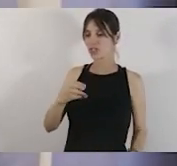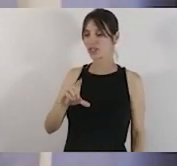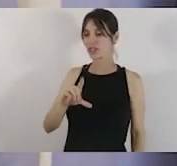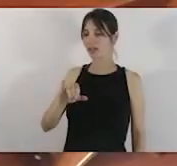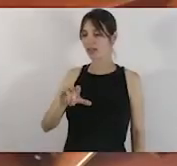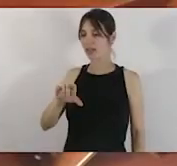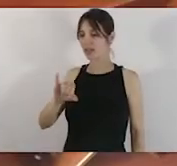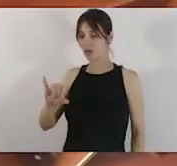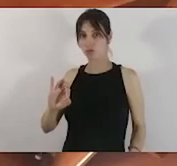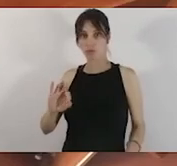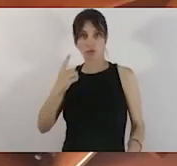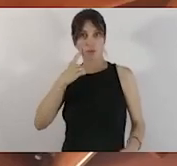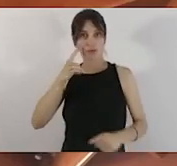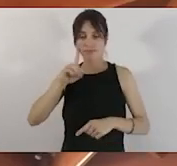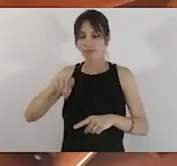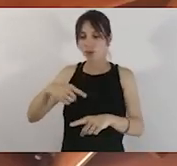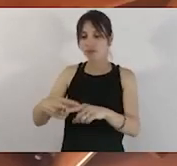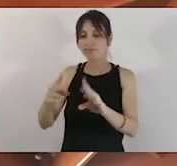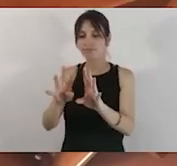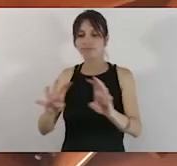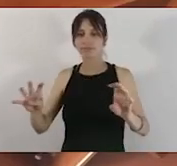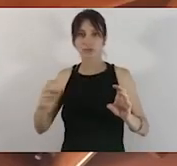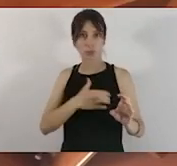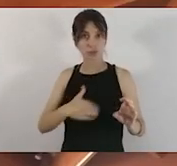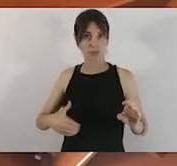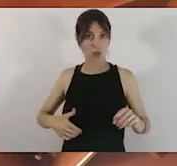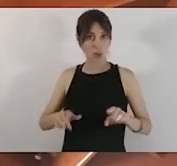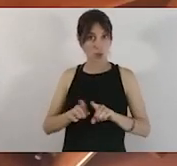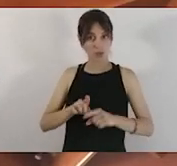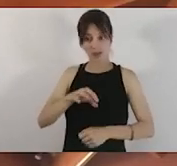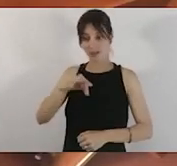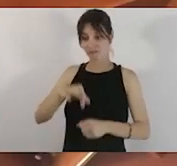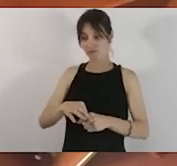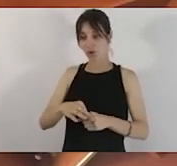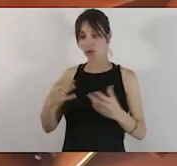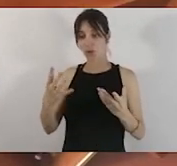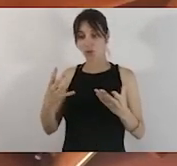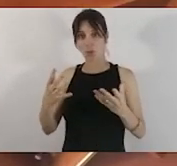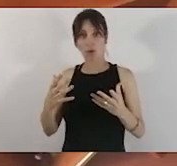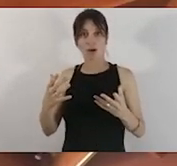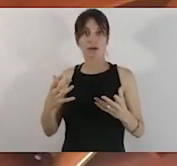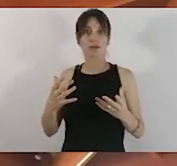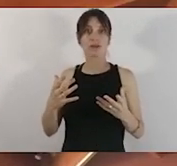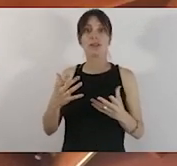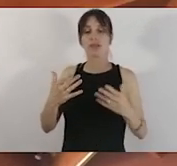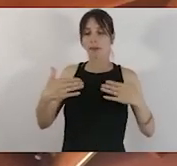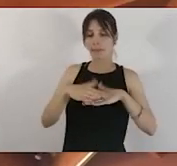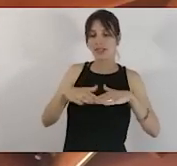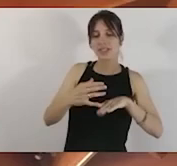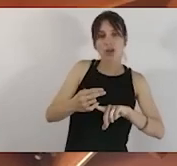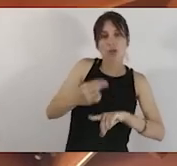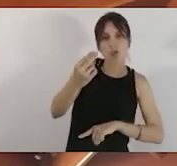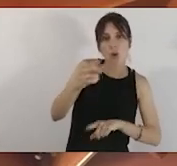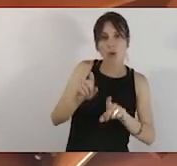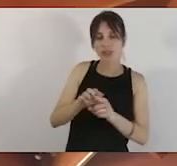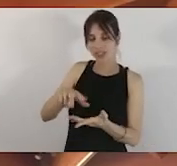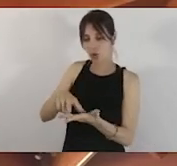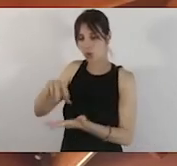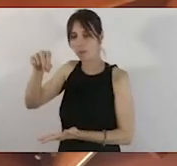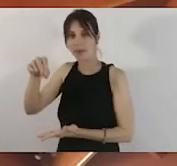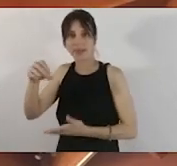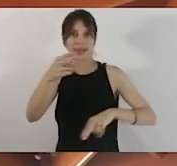qu'au prochain conseil municipal, on va voter aussi les moyens de réhabiliter les piscines Nord et Lumini. Vous savez que c'est un peu